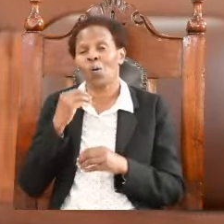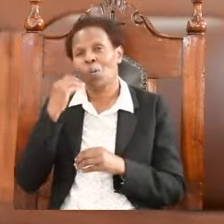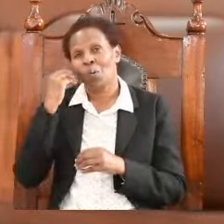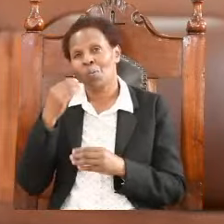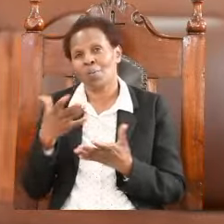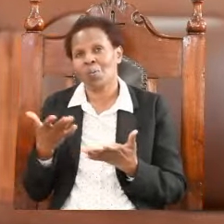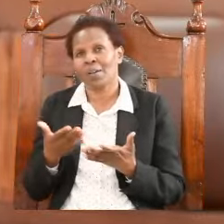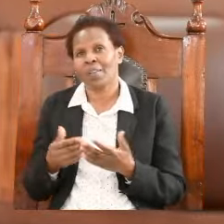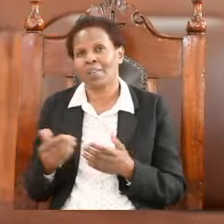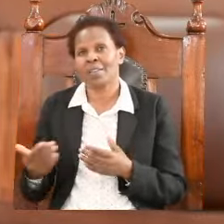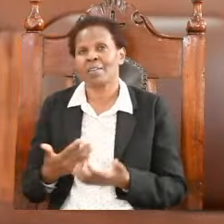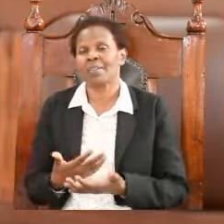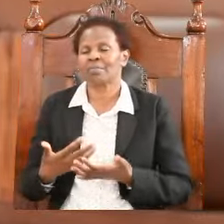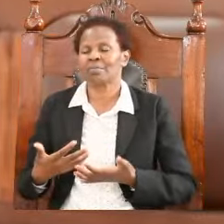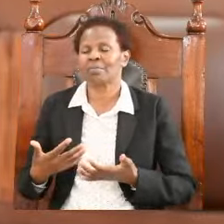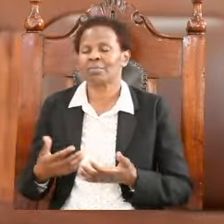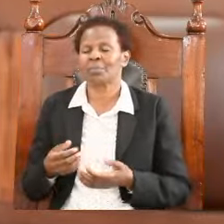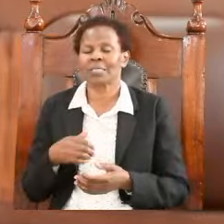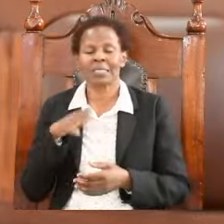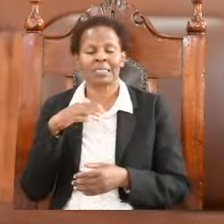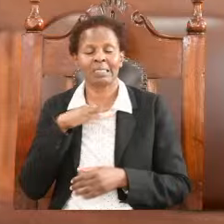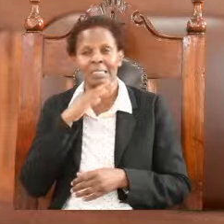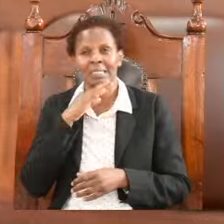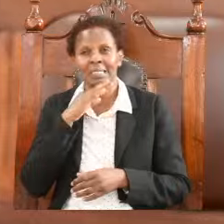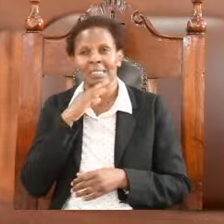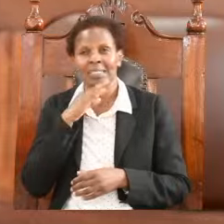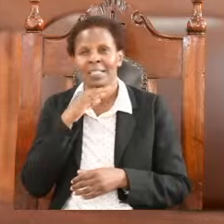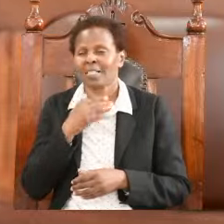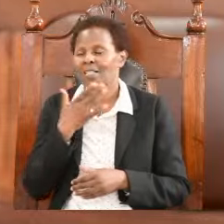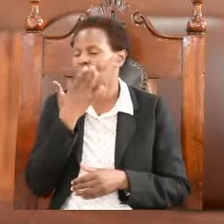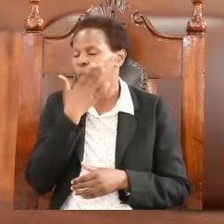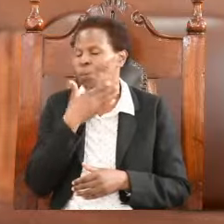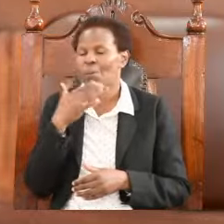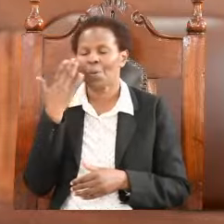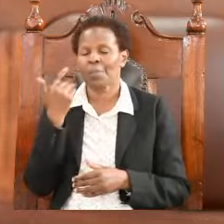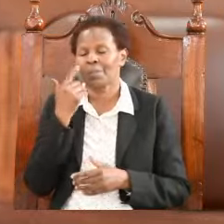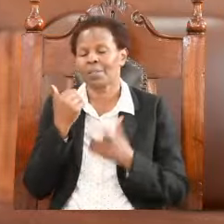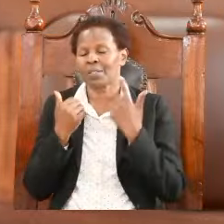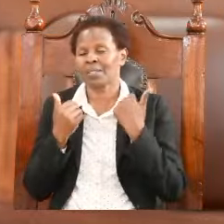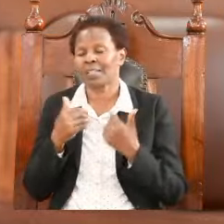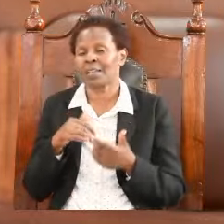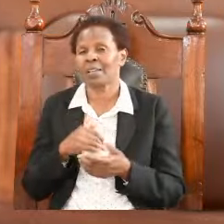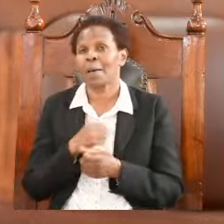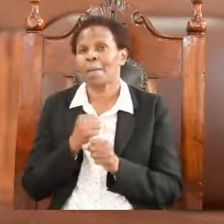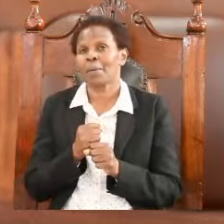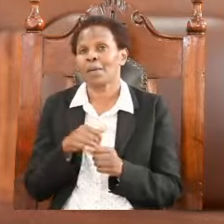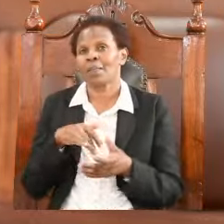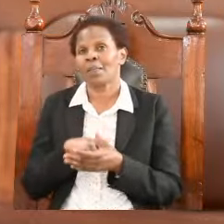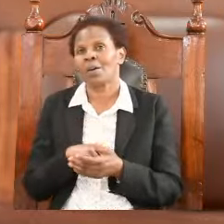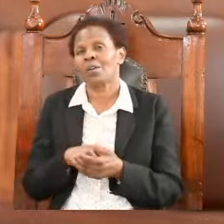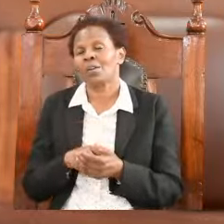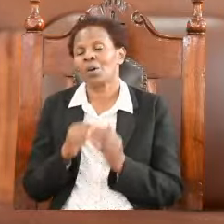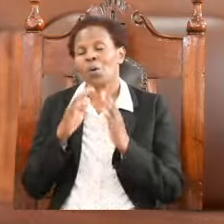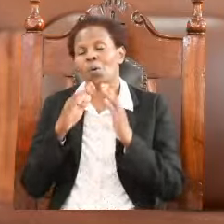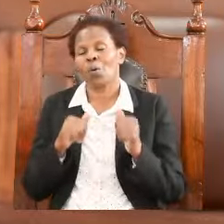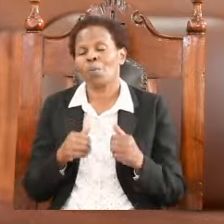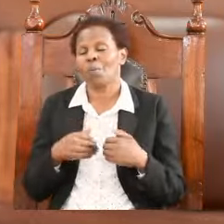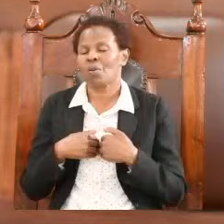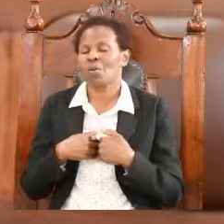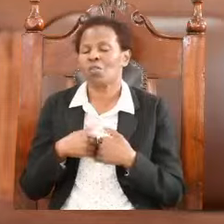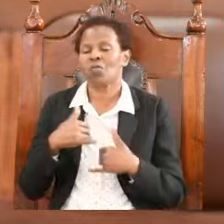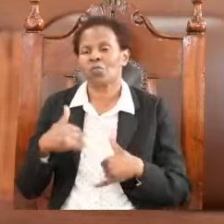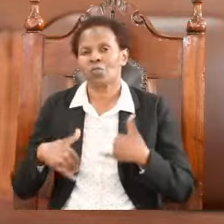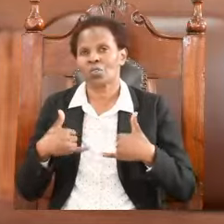gikuo tondu kana kao ni kahurukite akimagiria maithori agituma mucii ucio ugie na gikeno uguo